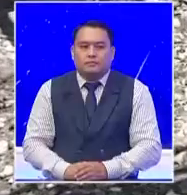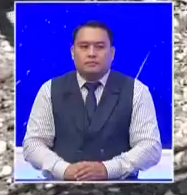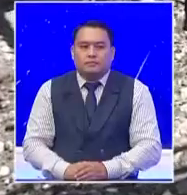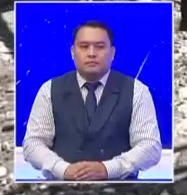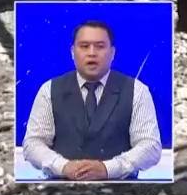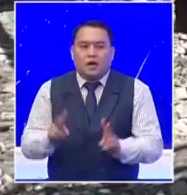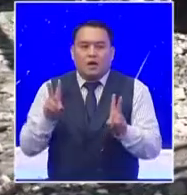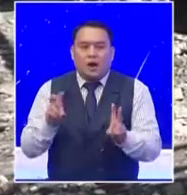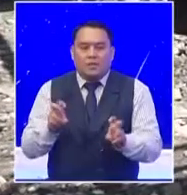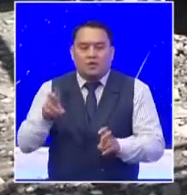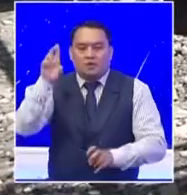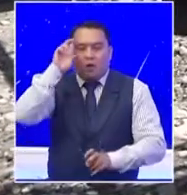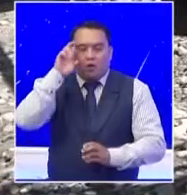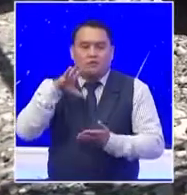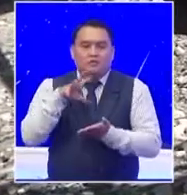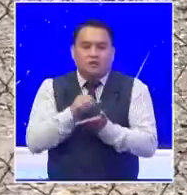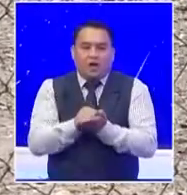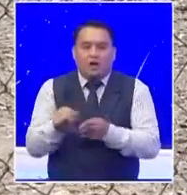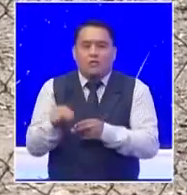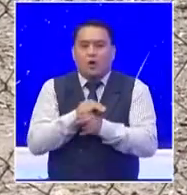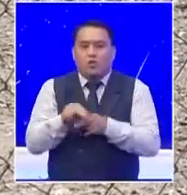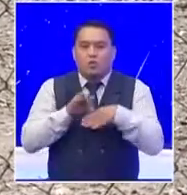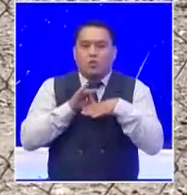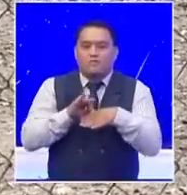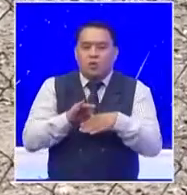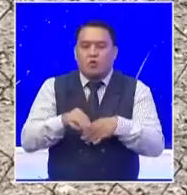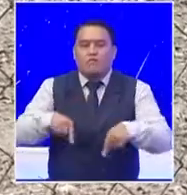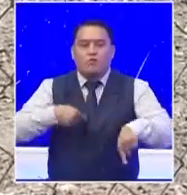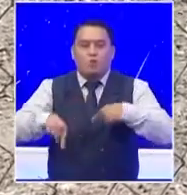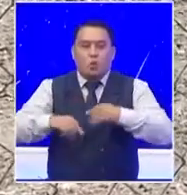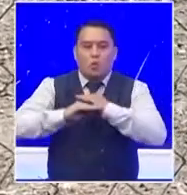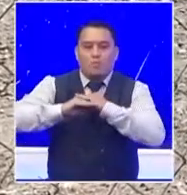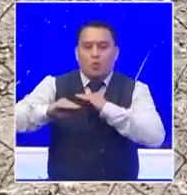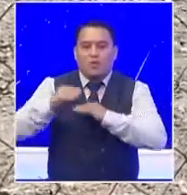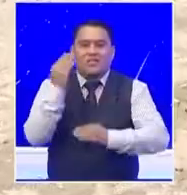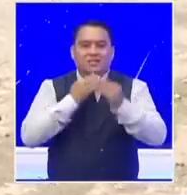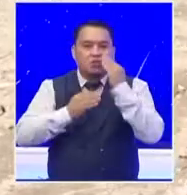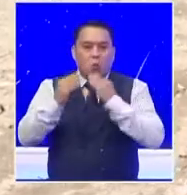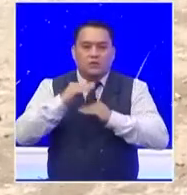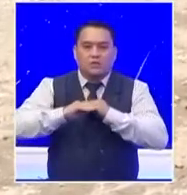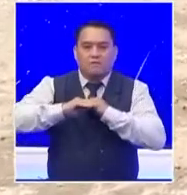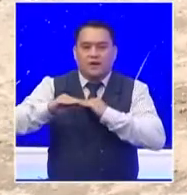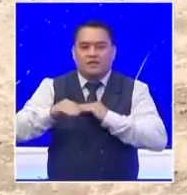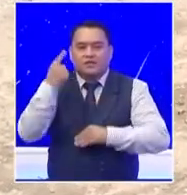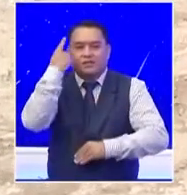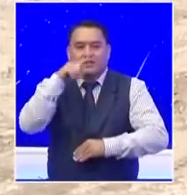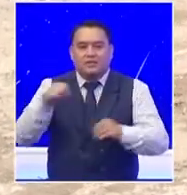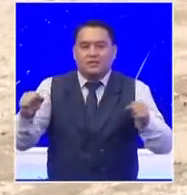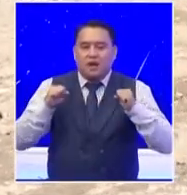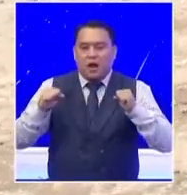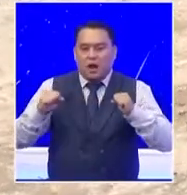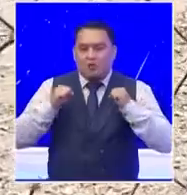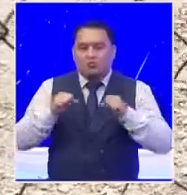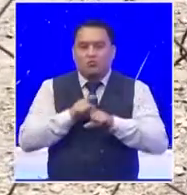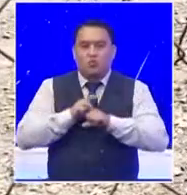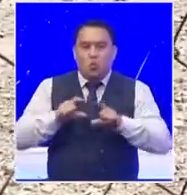В рамках дорожной карты занятости в поселке идут работы по благоустройству футбольного поля с искусственным покрытием. Идея строительства спортивной площадки около